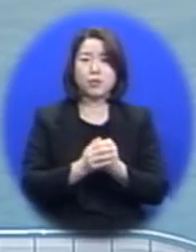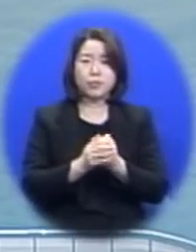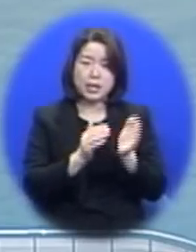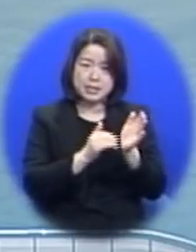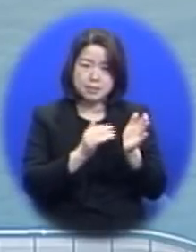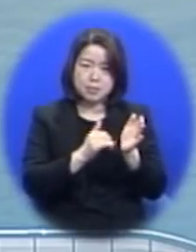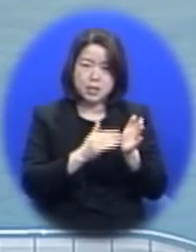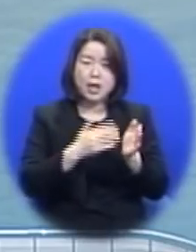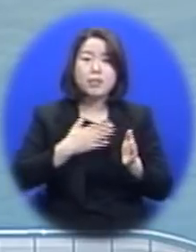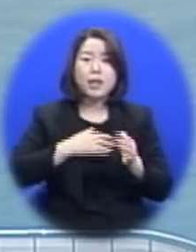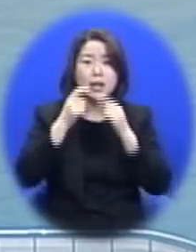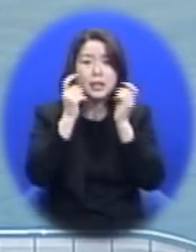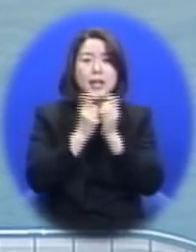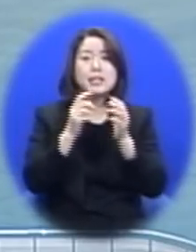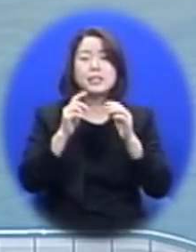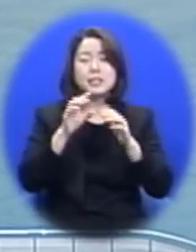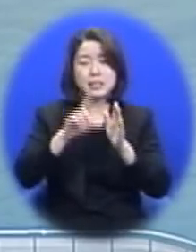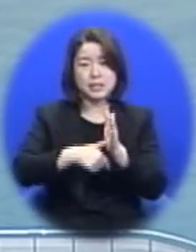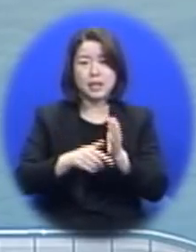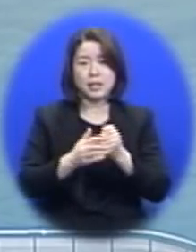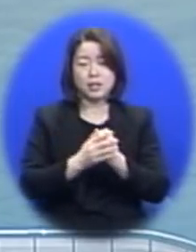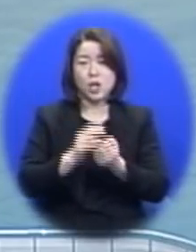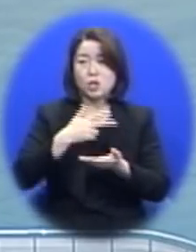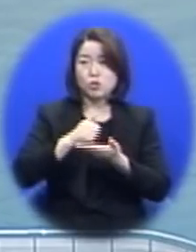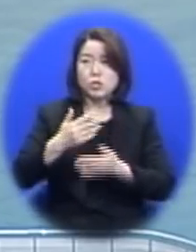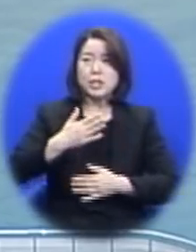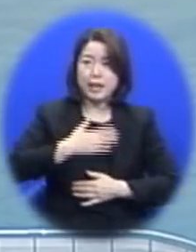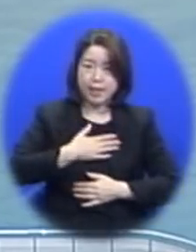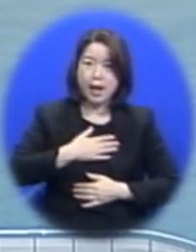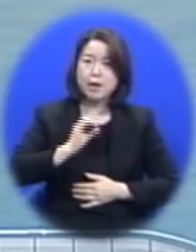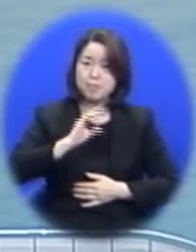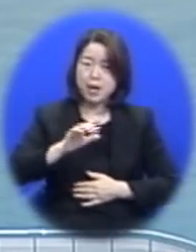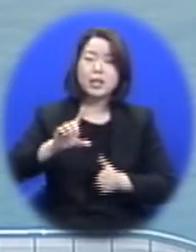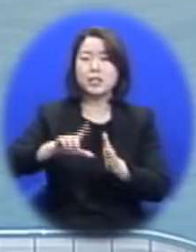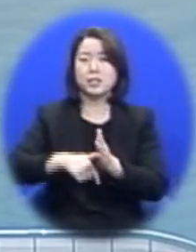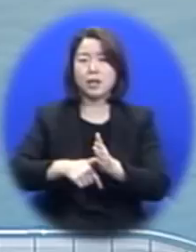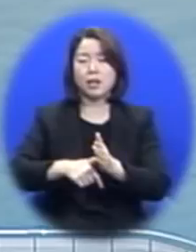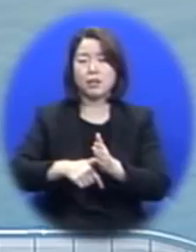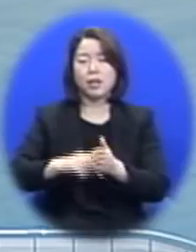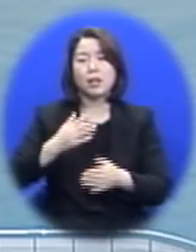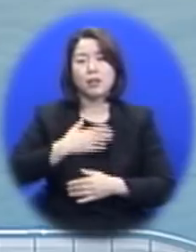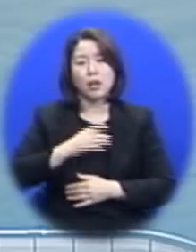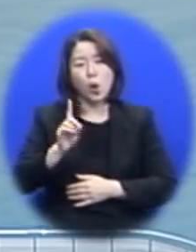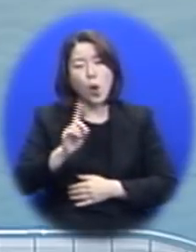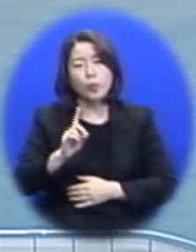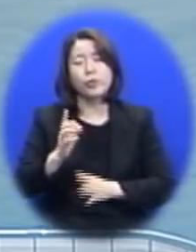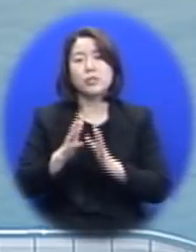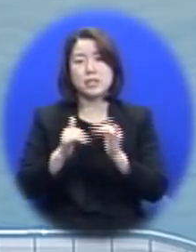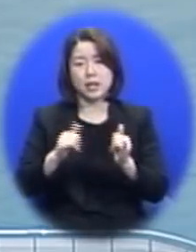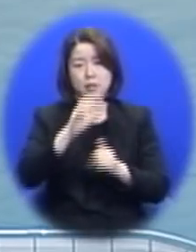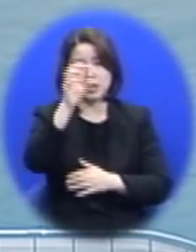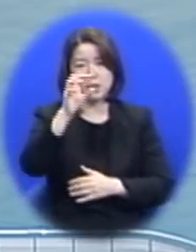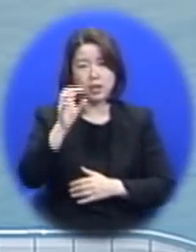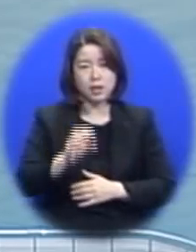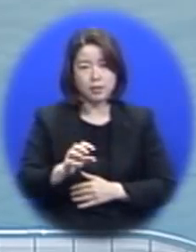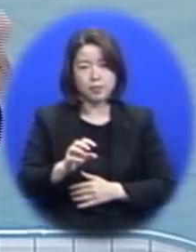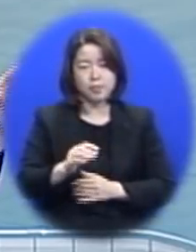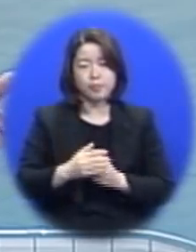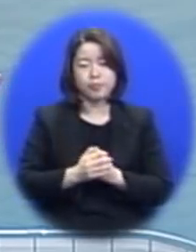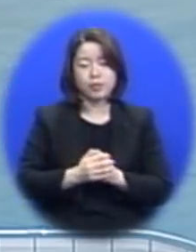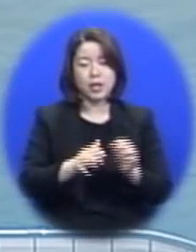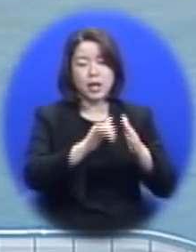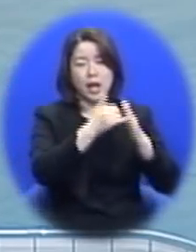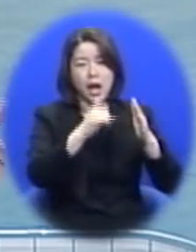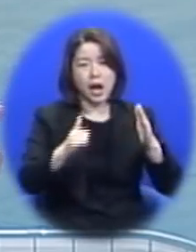은밀한 시간, 주님과 나만의 시간에 나는 어떤 사람인가 하는 것입니다.